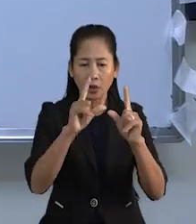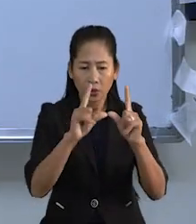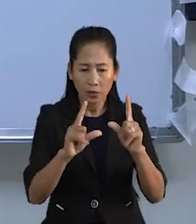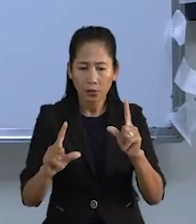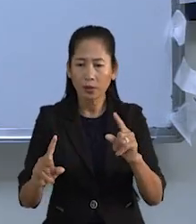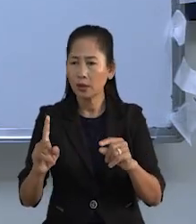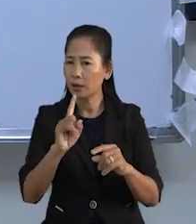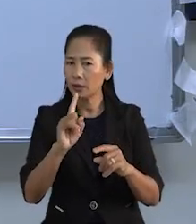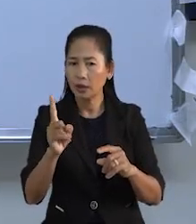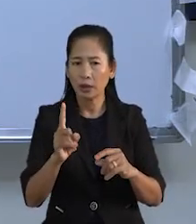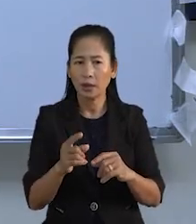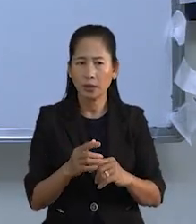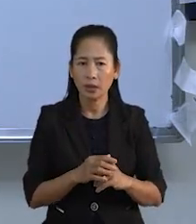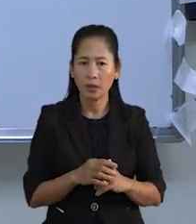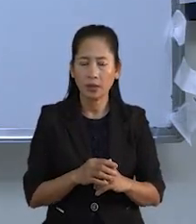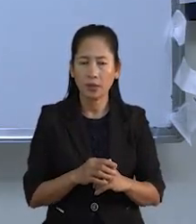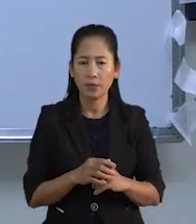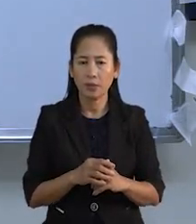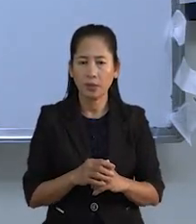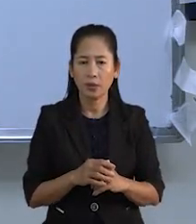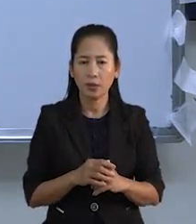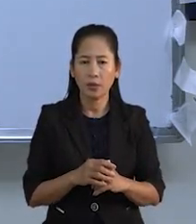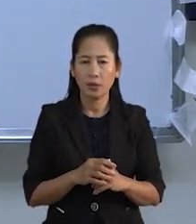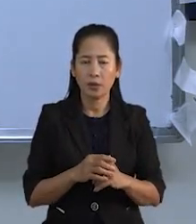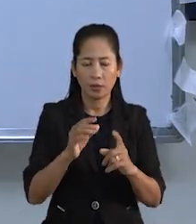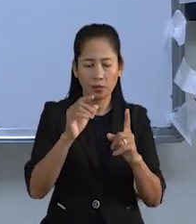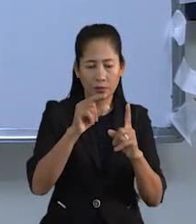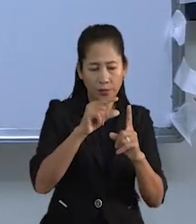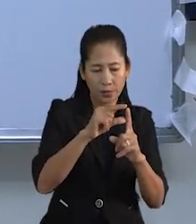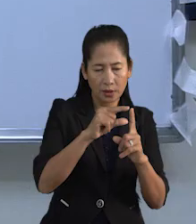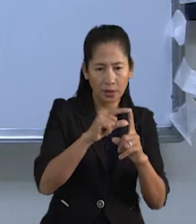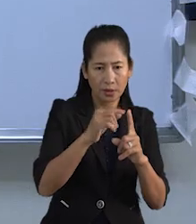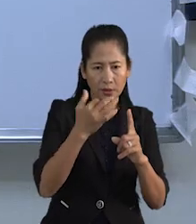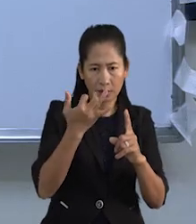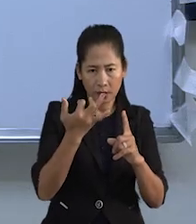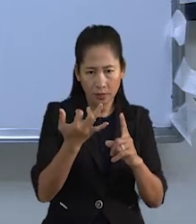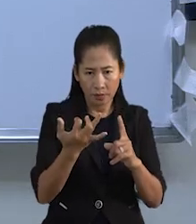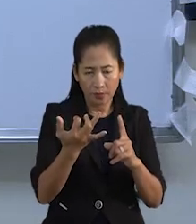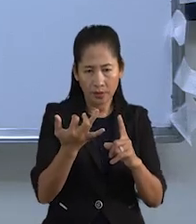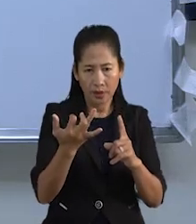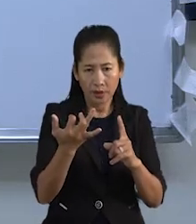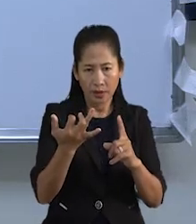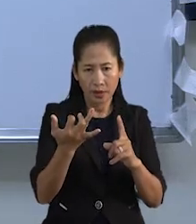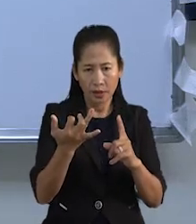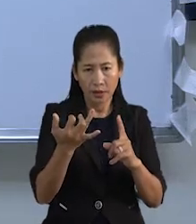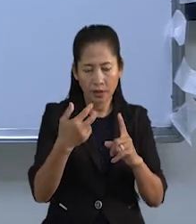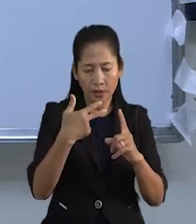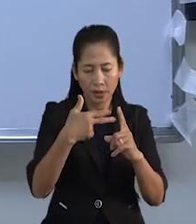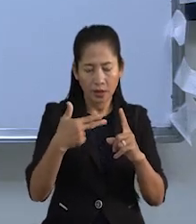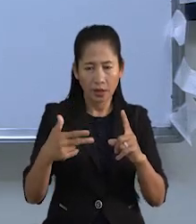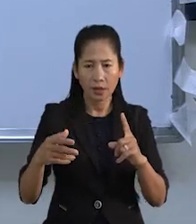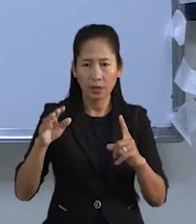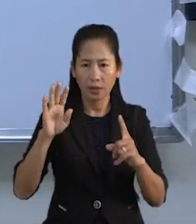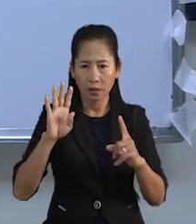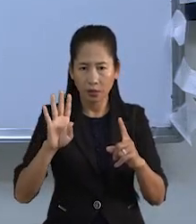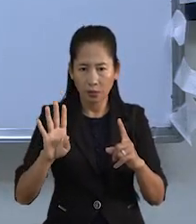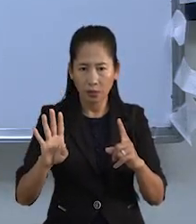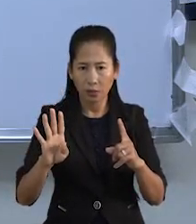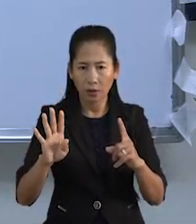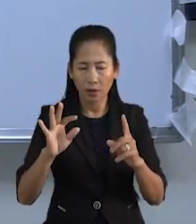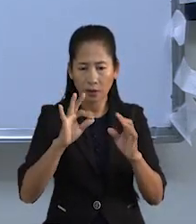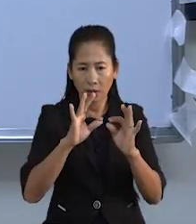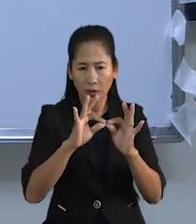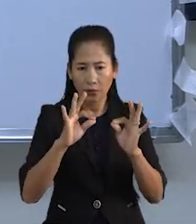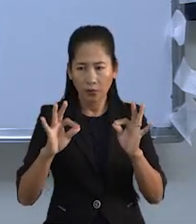ណាបាទជួនឆ្លងវគ្គគឺព្យាងទី7ណានៃឃ្លាទី4របស់វគ្គទី